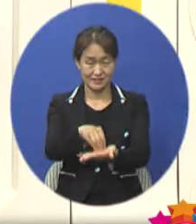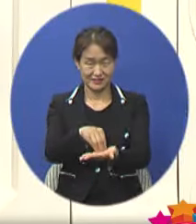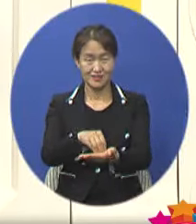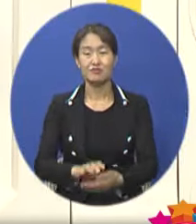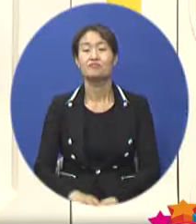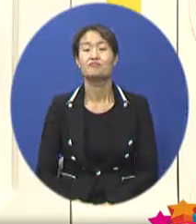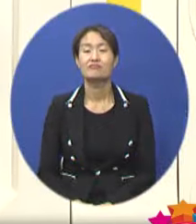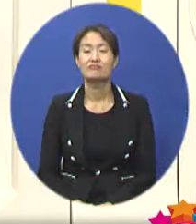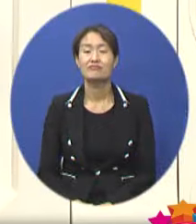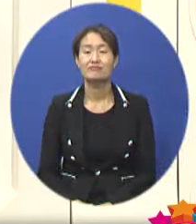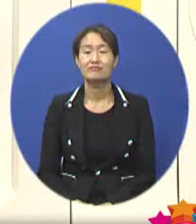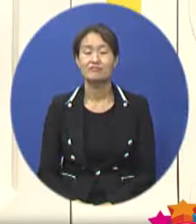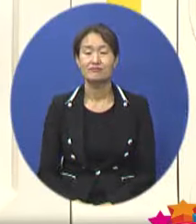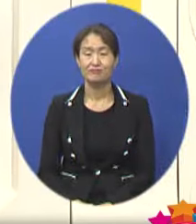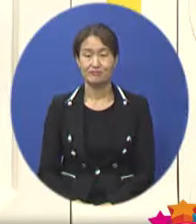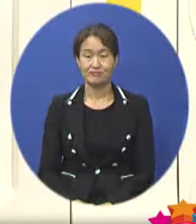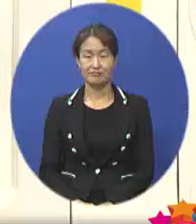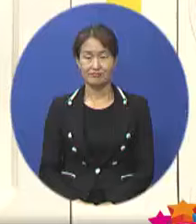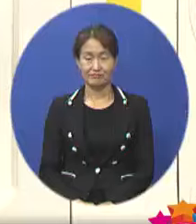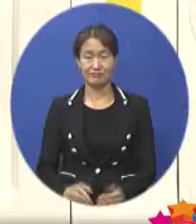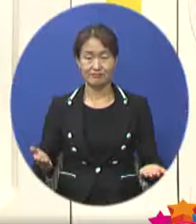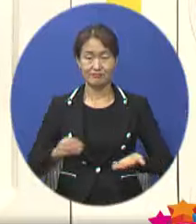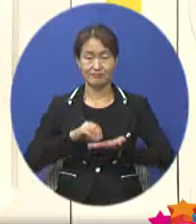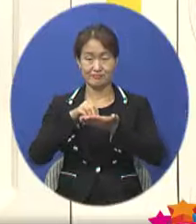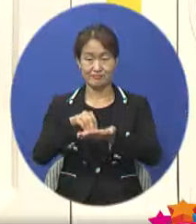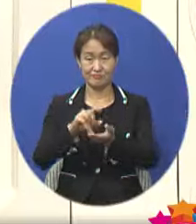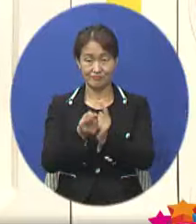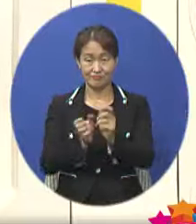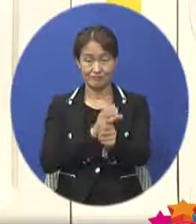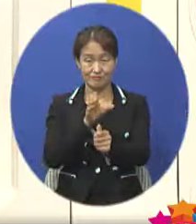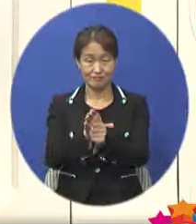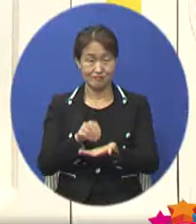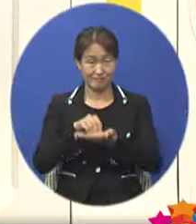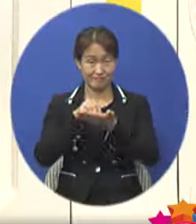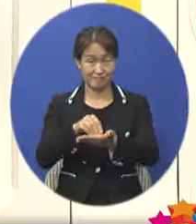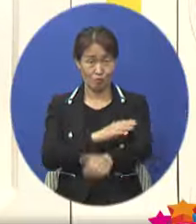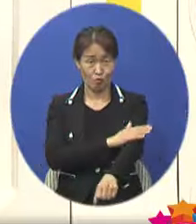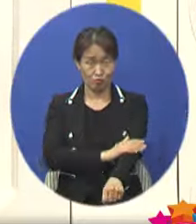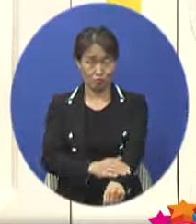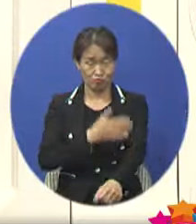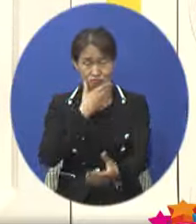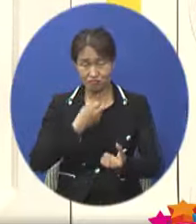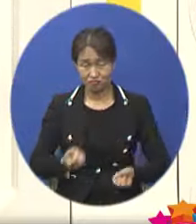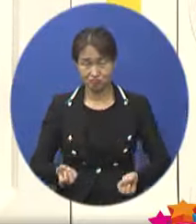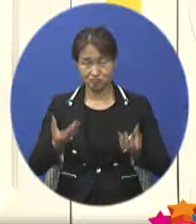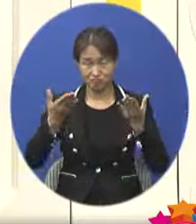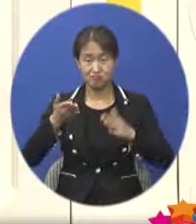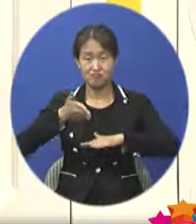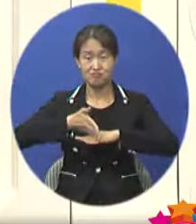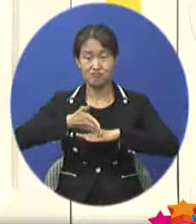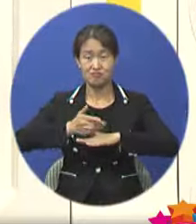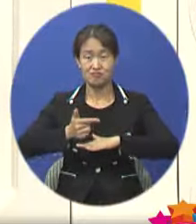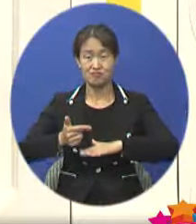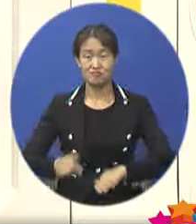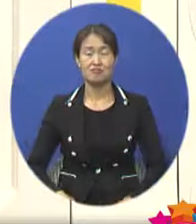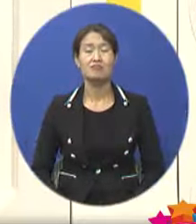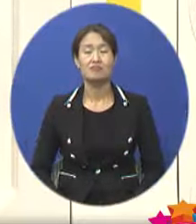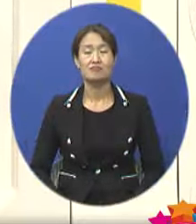예. 시의 위탁업체. 어. 예. 어, 잘 되셨어요. 예. 축하드립니다. 예. 네, 고맙습니다. 예.